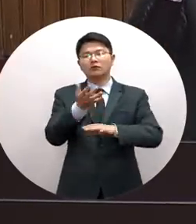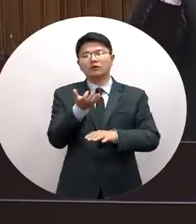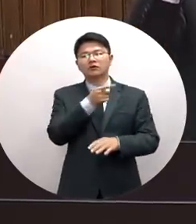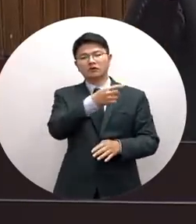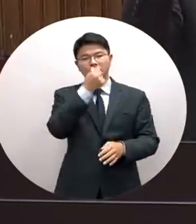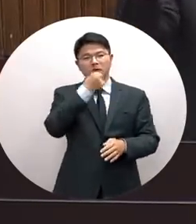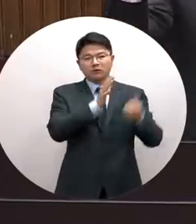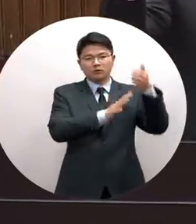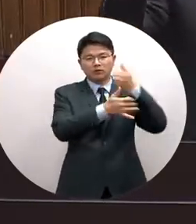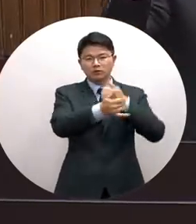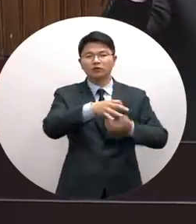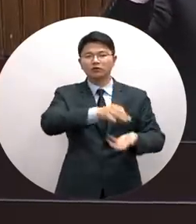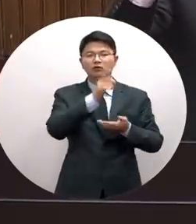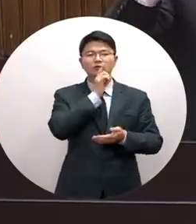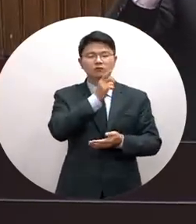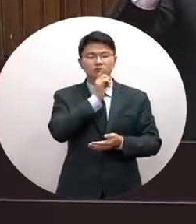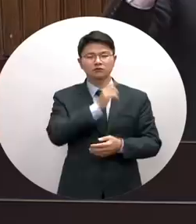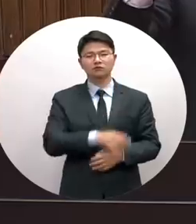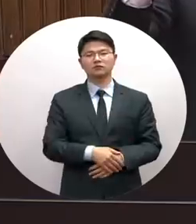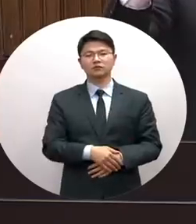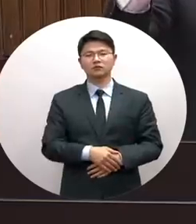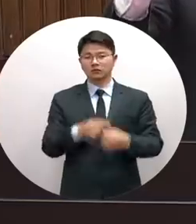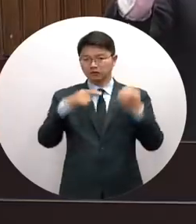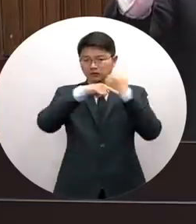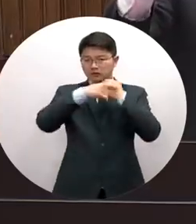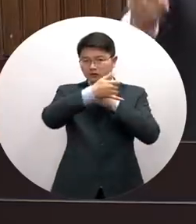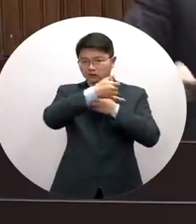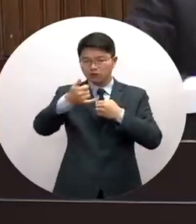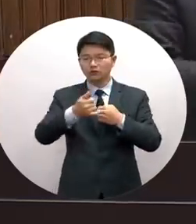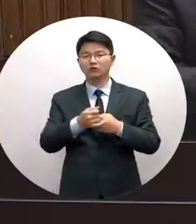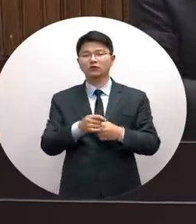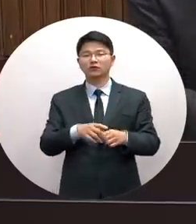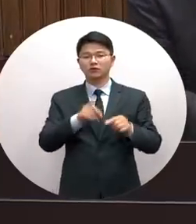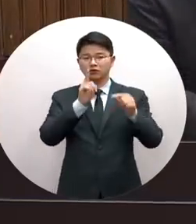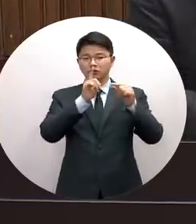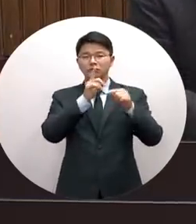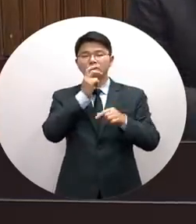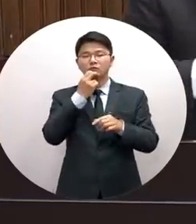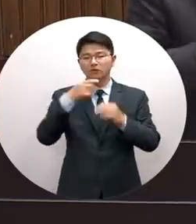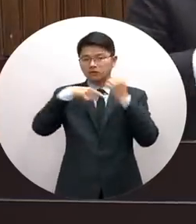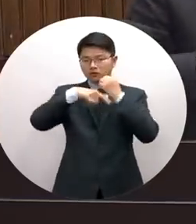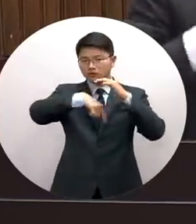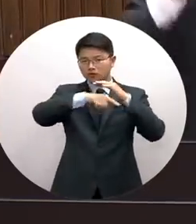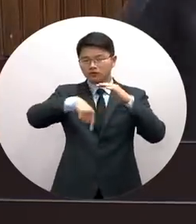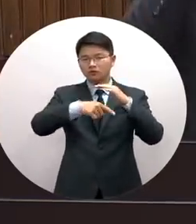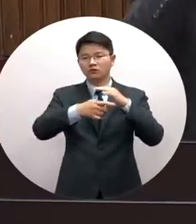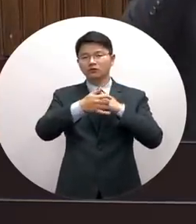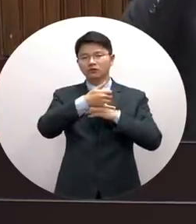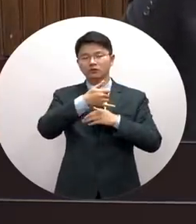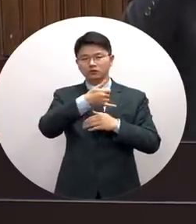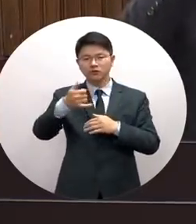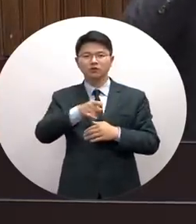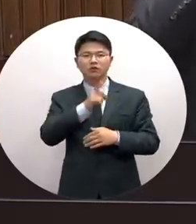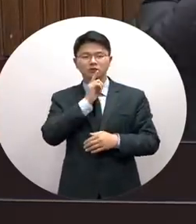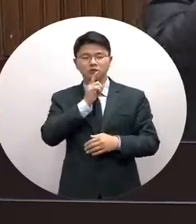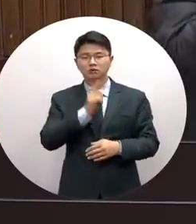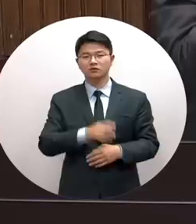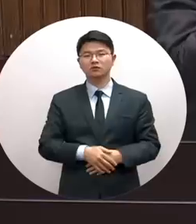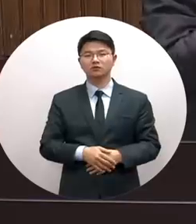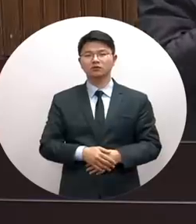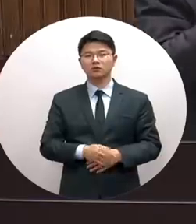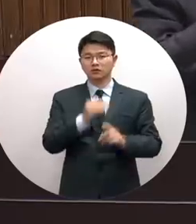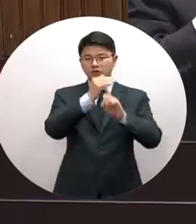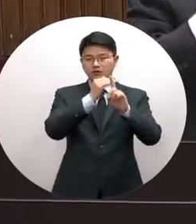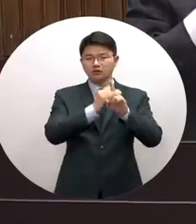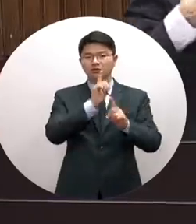那说有一个研究员中研院讲的一级珊瑚，什么珊瑚这样子啊？